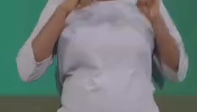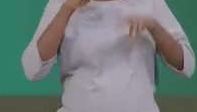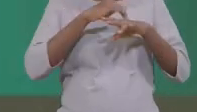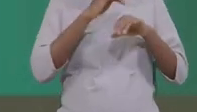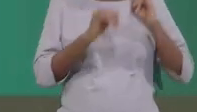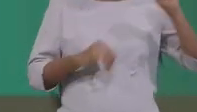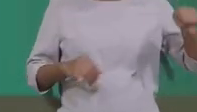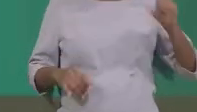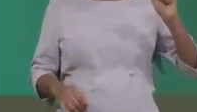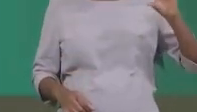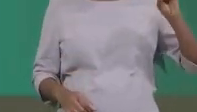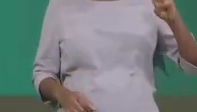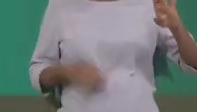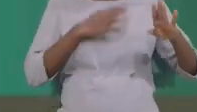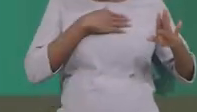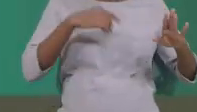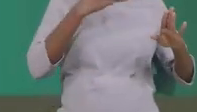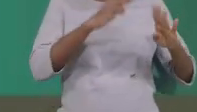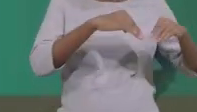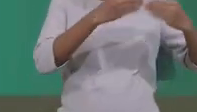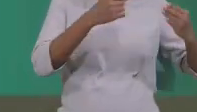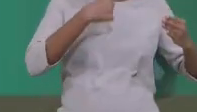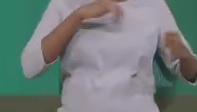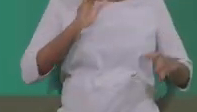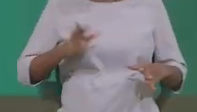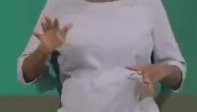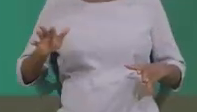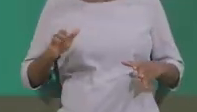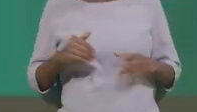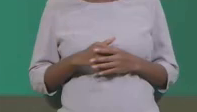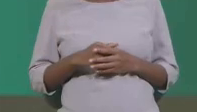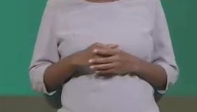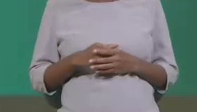dit, donne-moi des enfants, c'est bon.